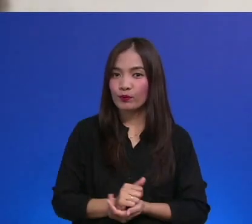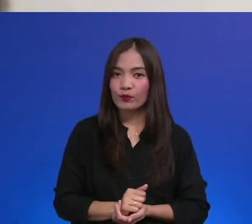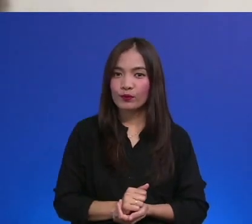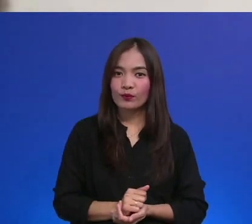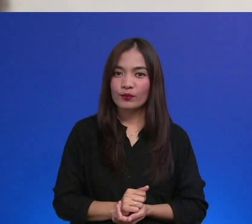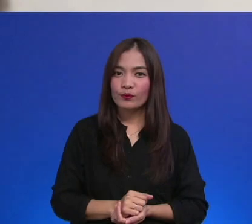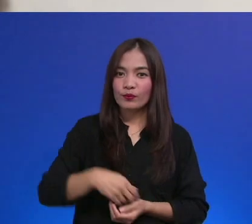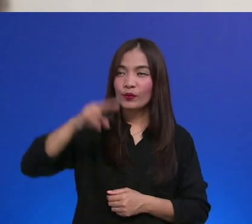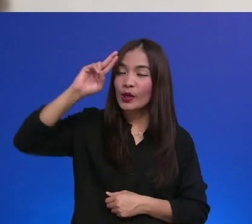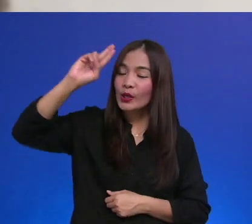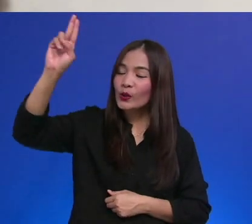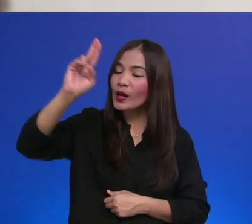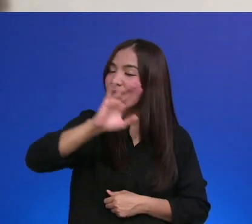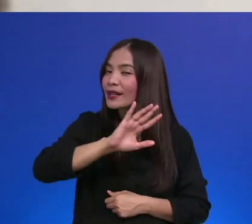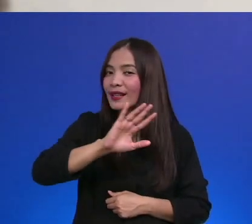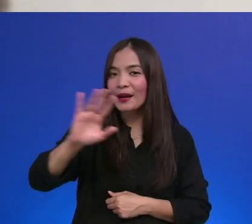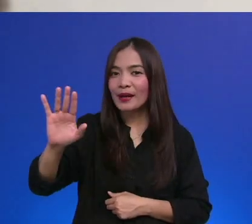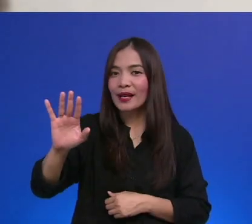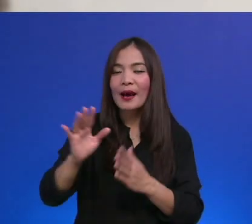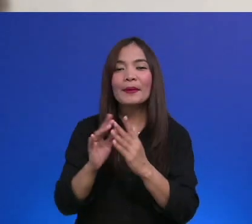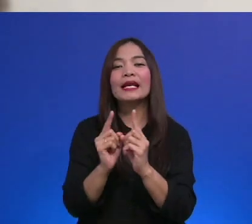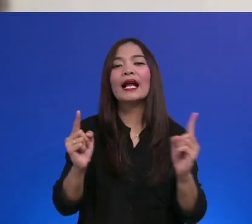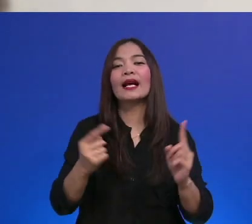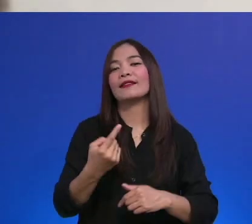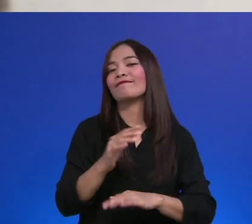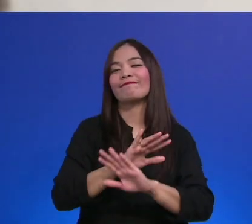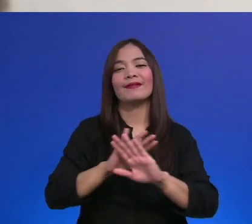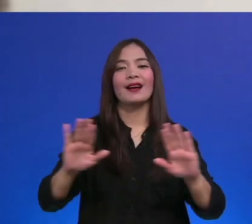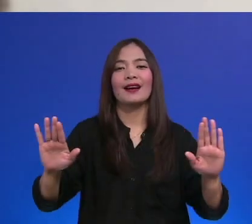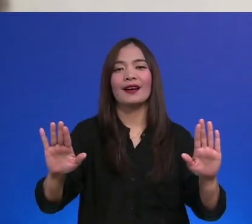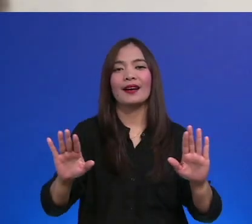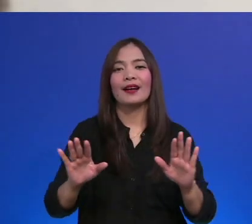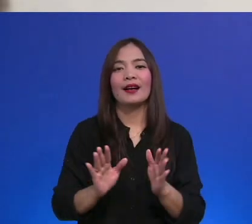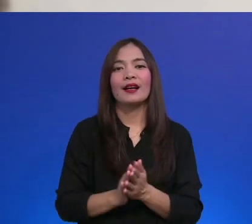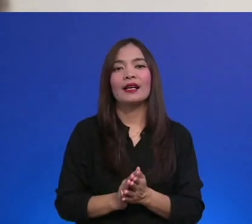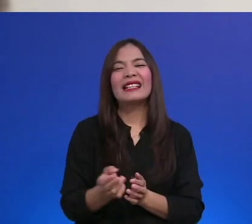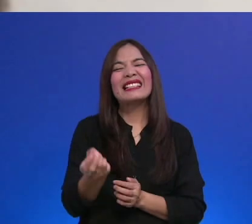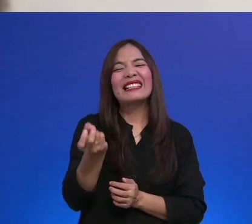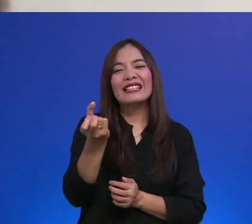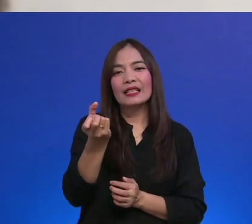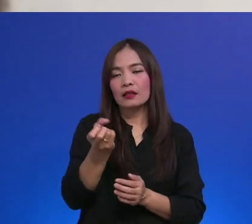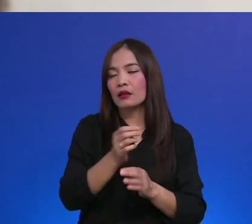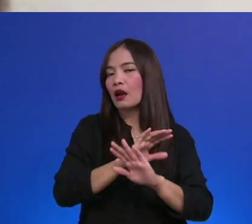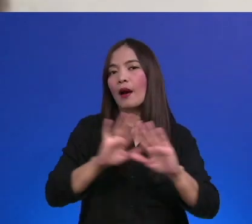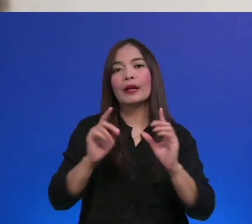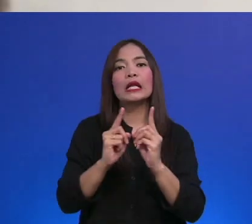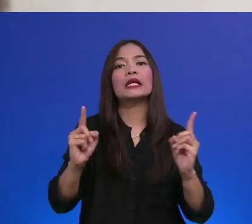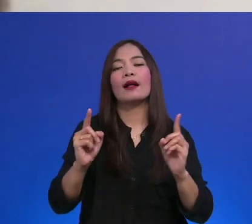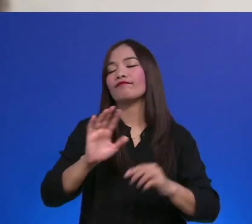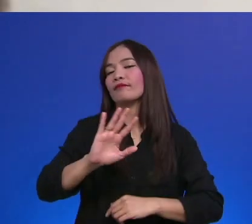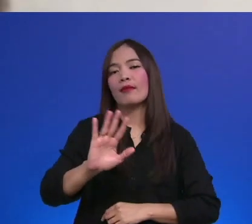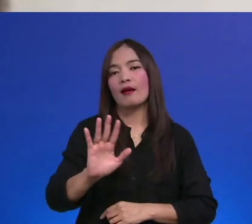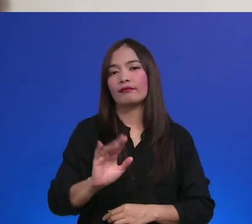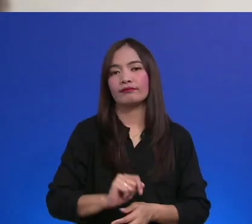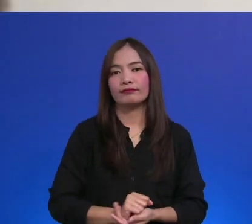Tuhan yang tidak akan pernah meninggalkan kita sama sekali Tuhan tidak akan pernah